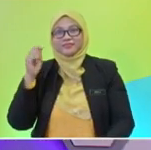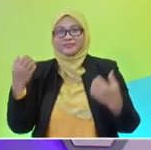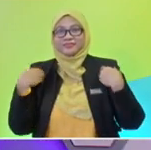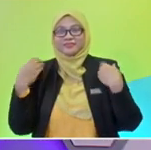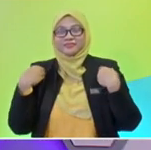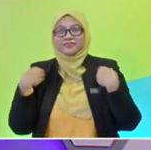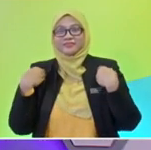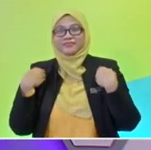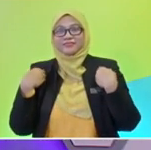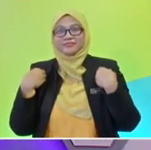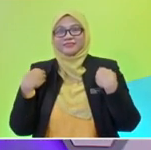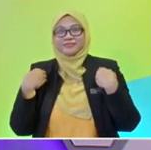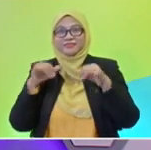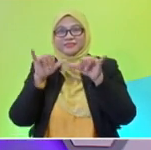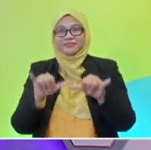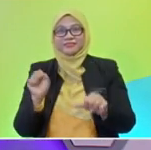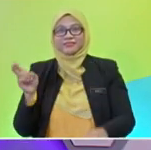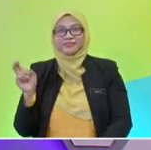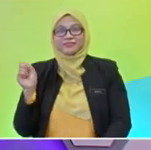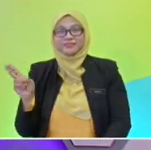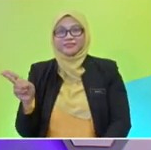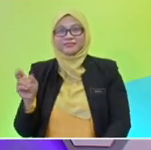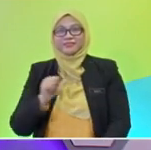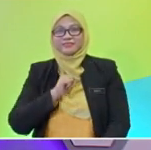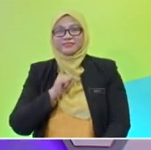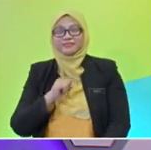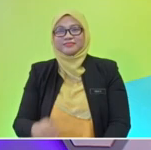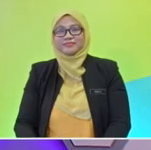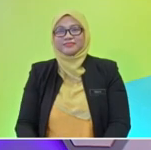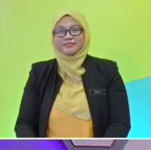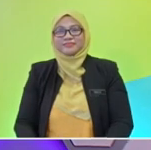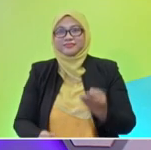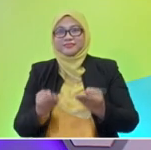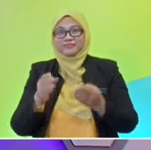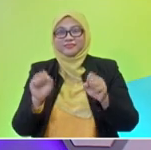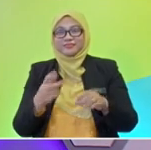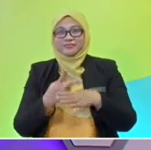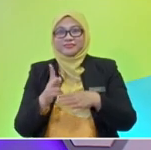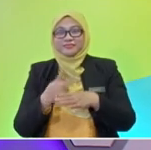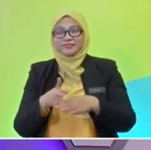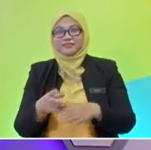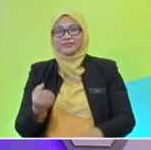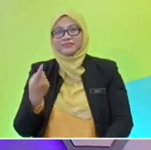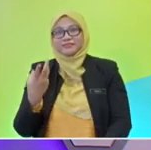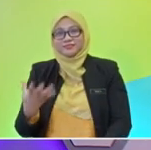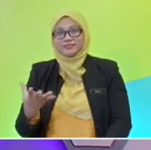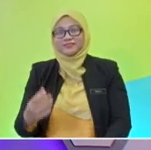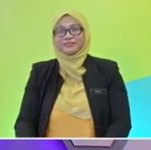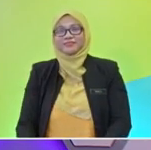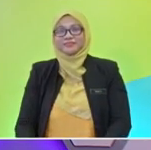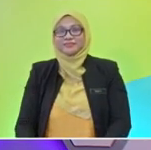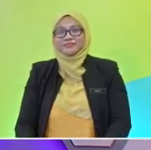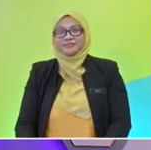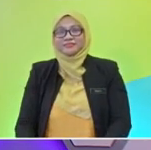bukti-bukti peninggalan sejarahnya itu sendiri saya boleh kongsikan beberapa bukti ataupun